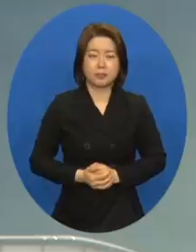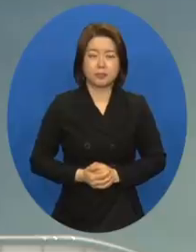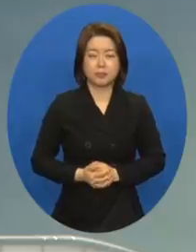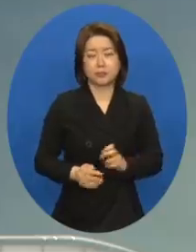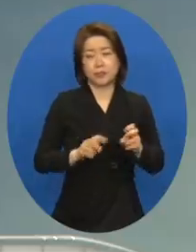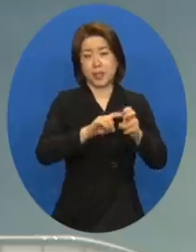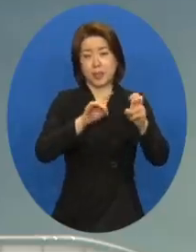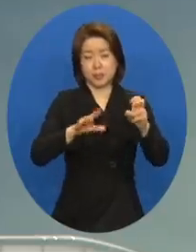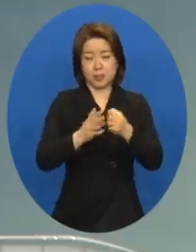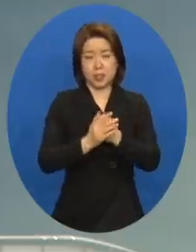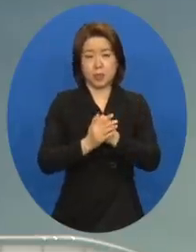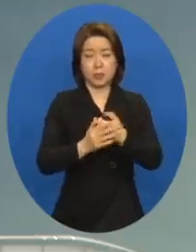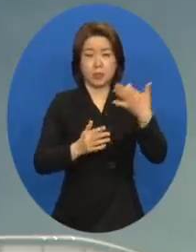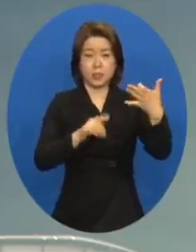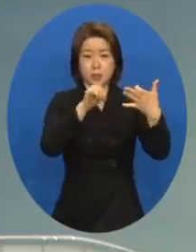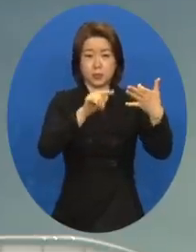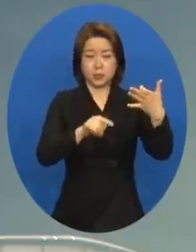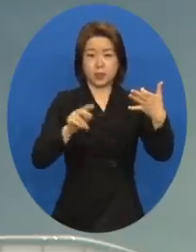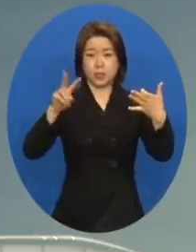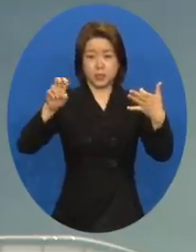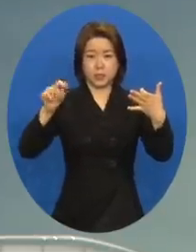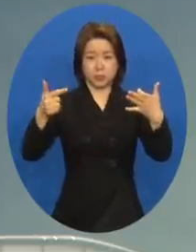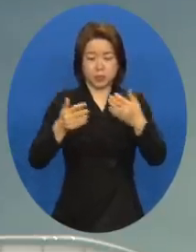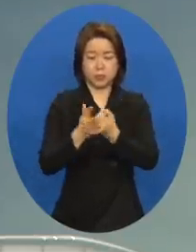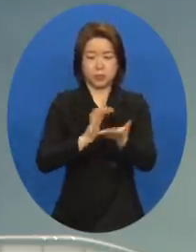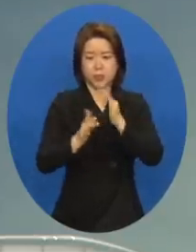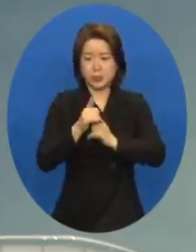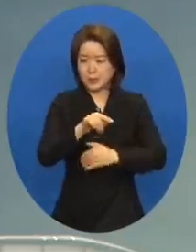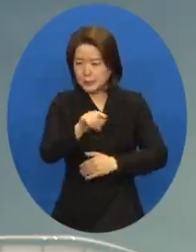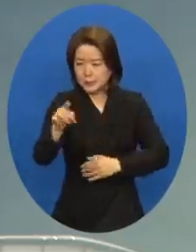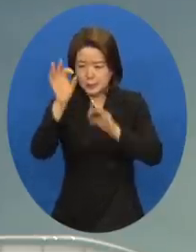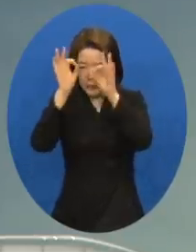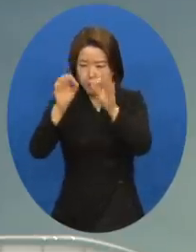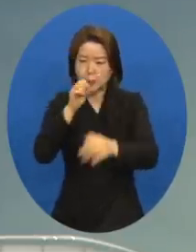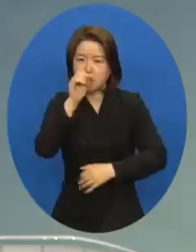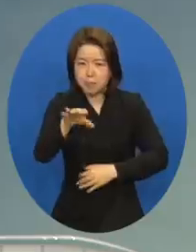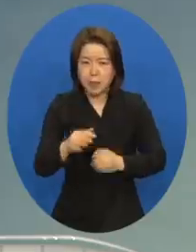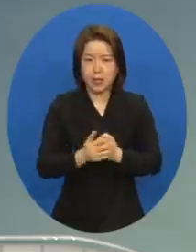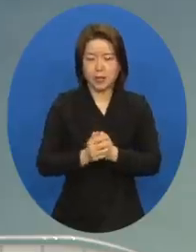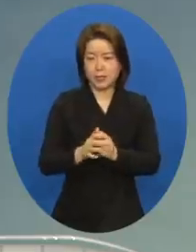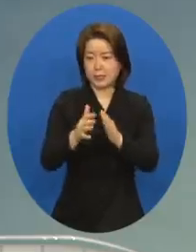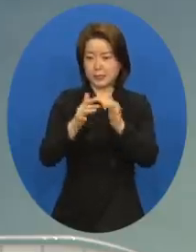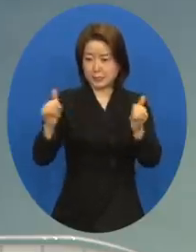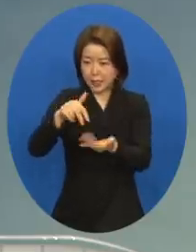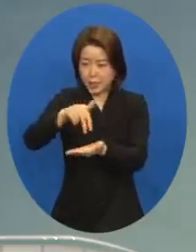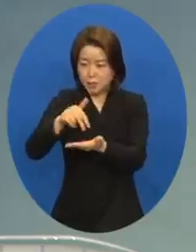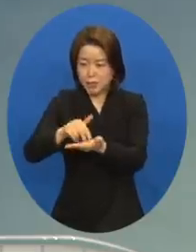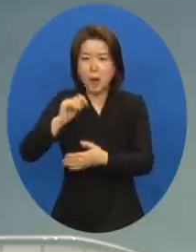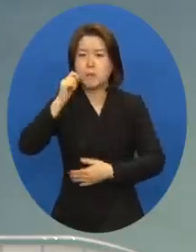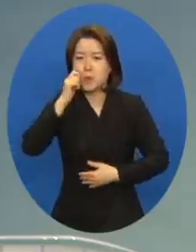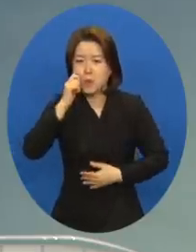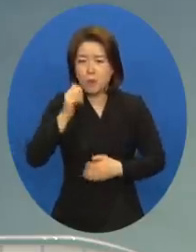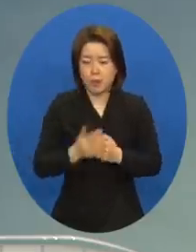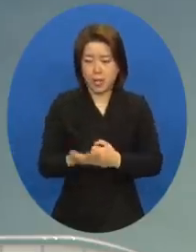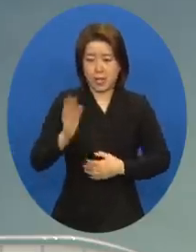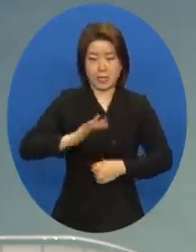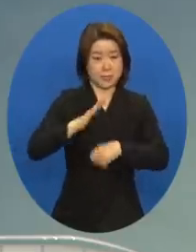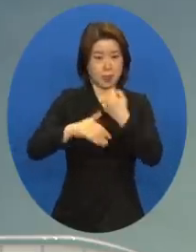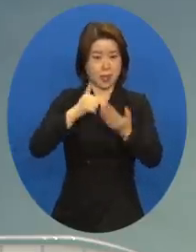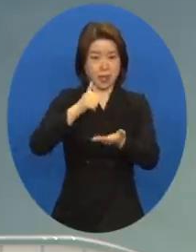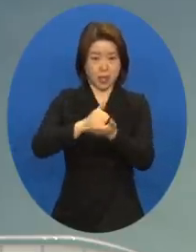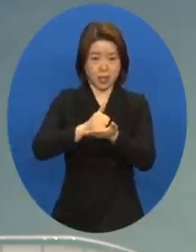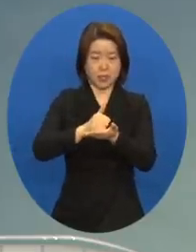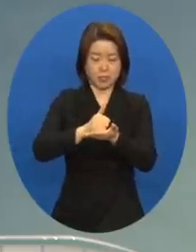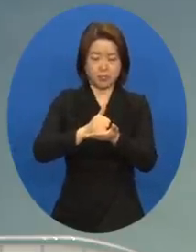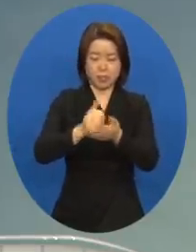마태복음 19장 26절에 예수께서 그들을 보시며 이르시되 사람으로는 할 수 없으나 하나님으로서는